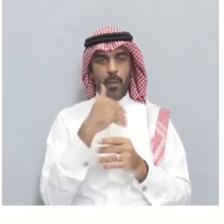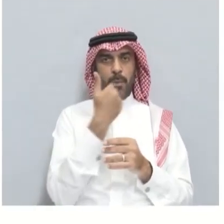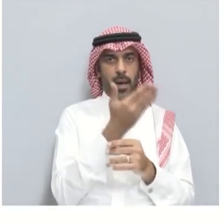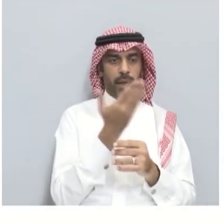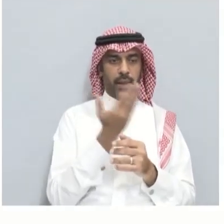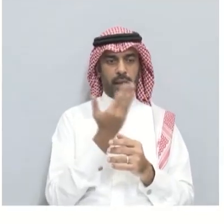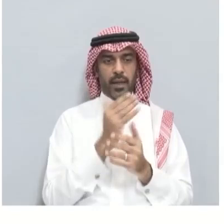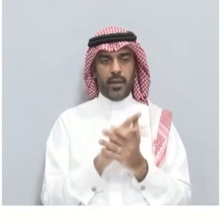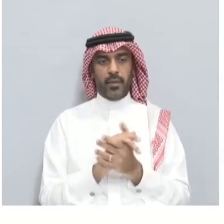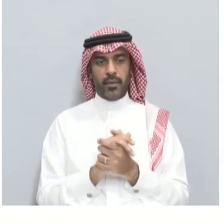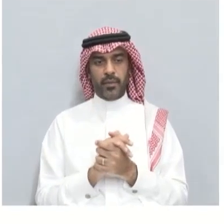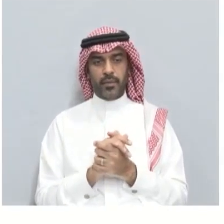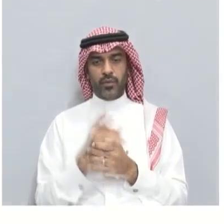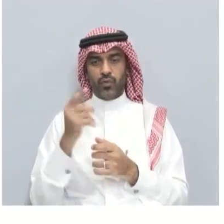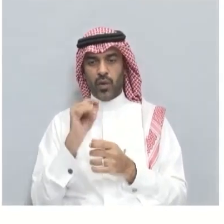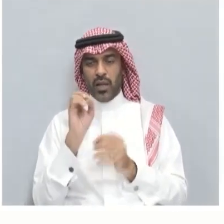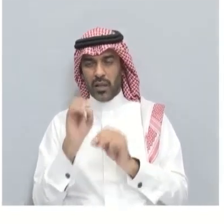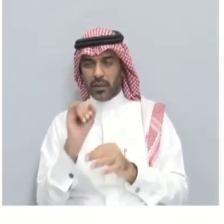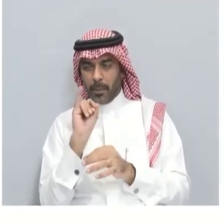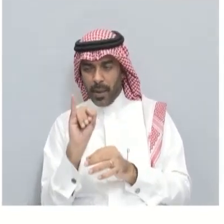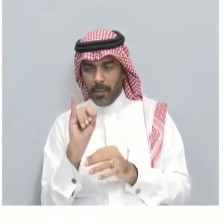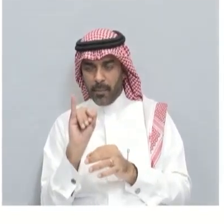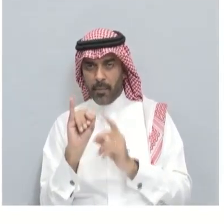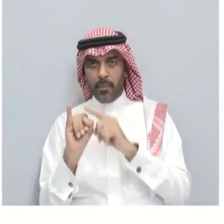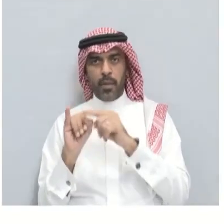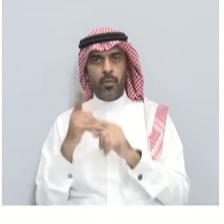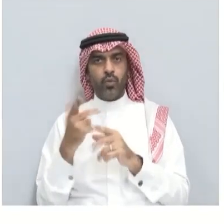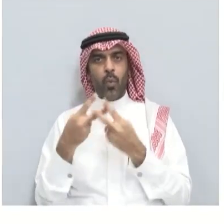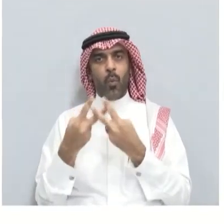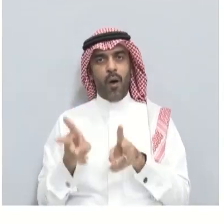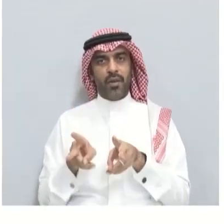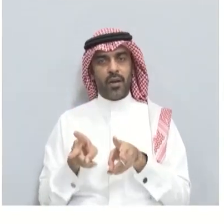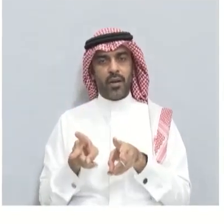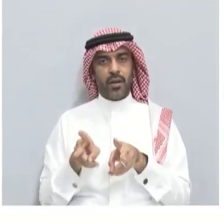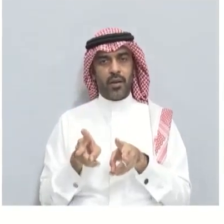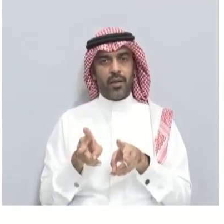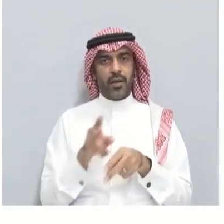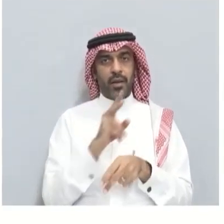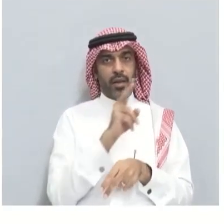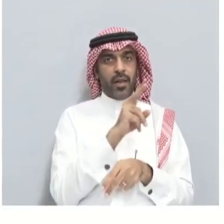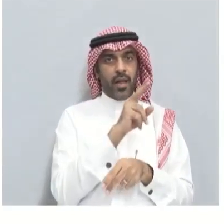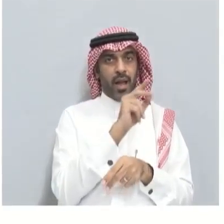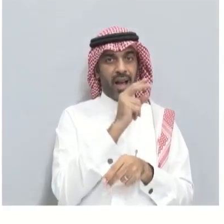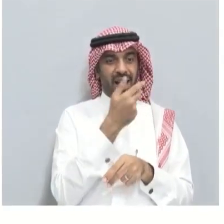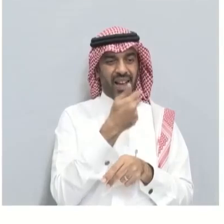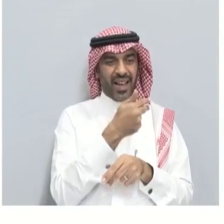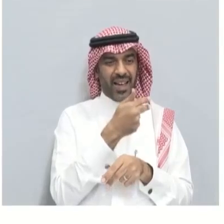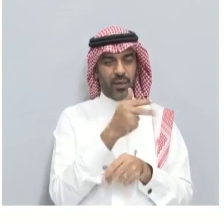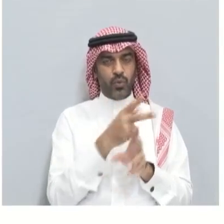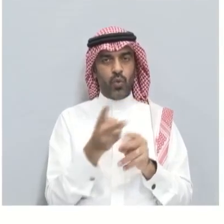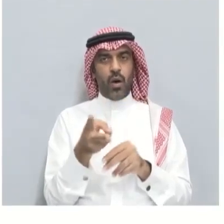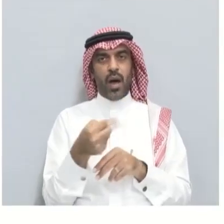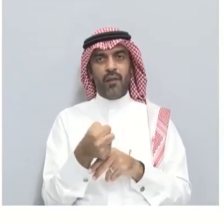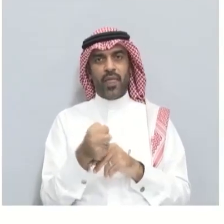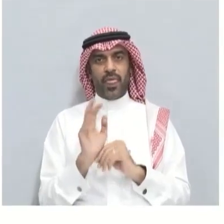هذه العباره نشاهد سويا تقرا سويا يمكن للجزء الصخري من الارض الجزء